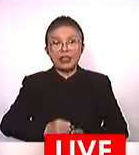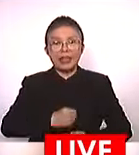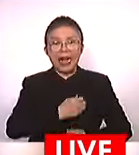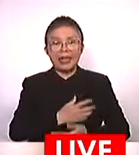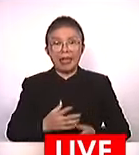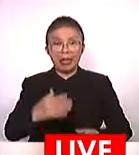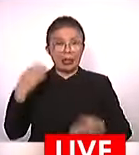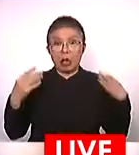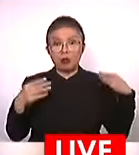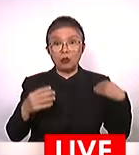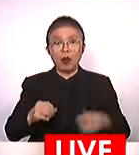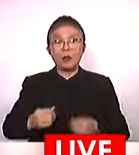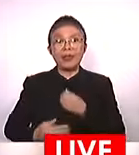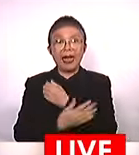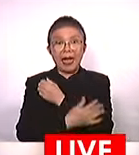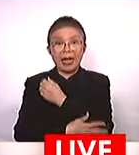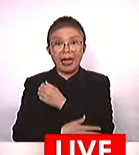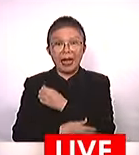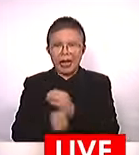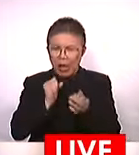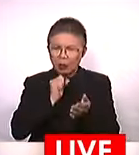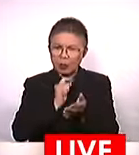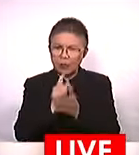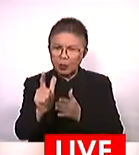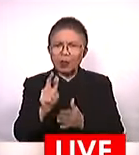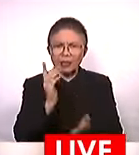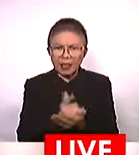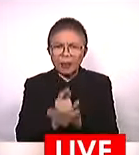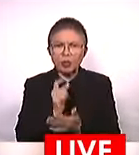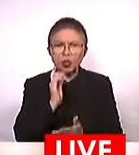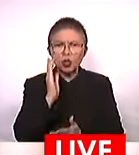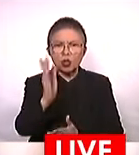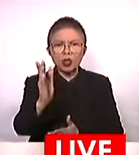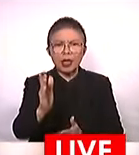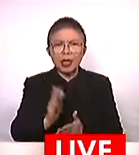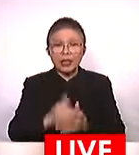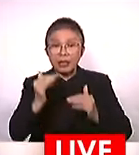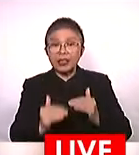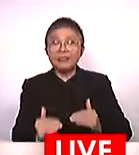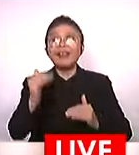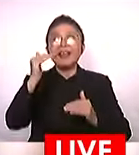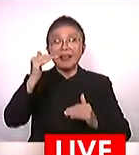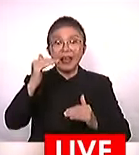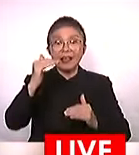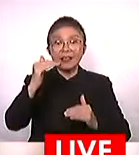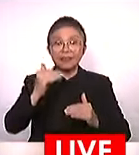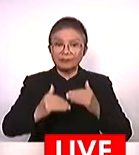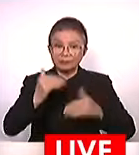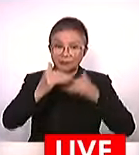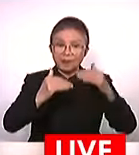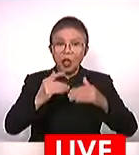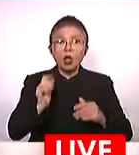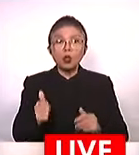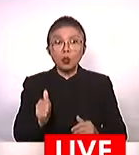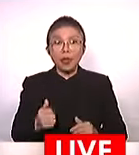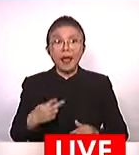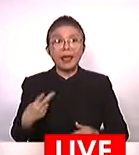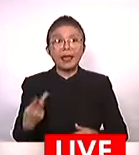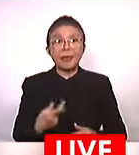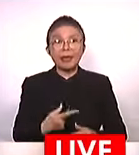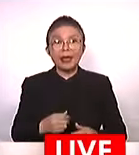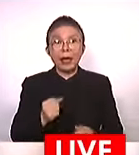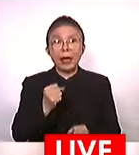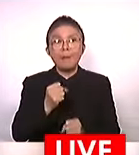kewajiban negara ini diteruskan dan bahkan harus ditingkatkan sehingga kita ingin